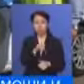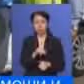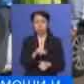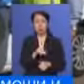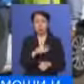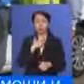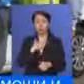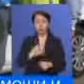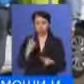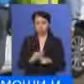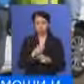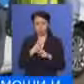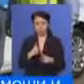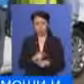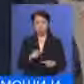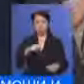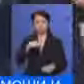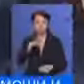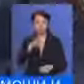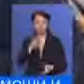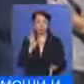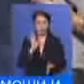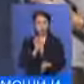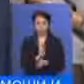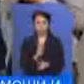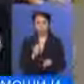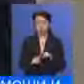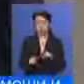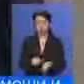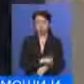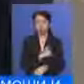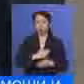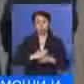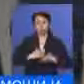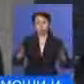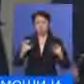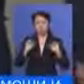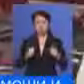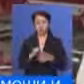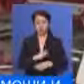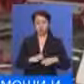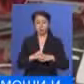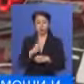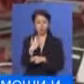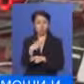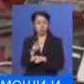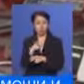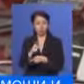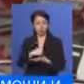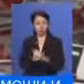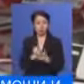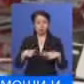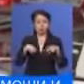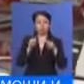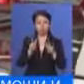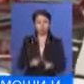зависит покой и безопасность горожан. Марат Тулебаев дал указание при патрулировании улиц шире использовать возможности систем видеофиксации, а также держать